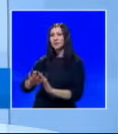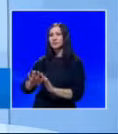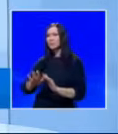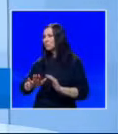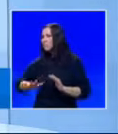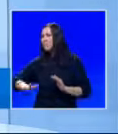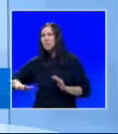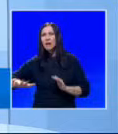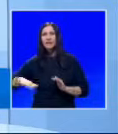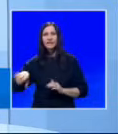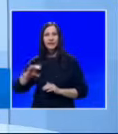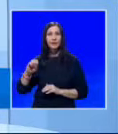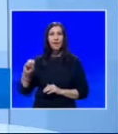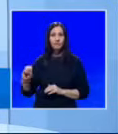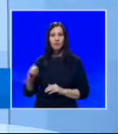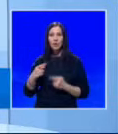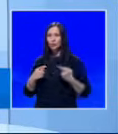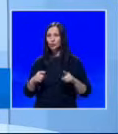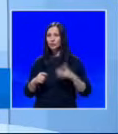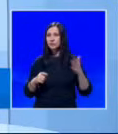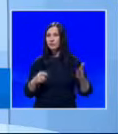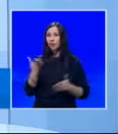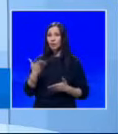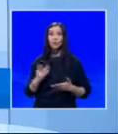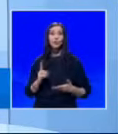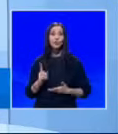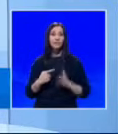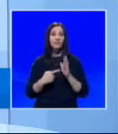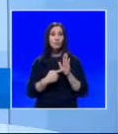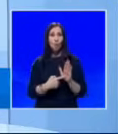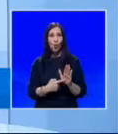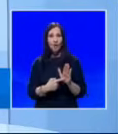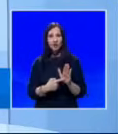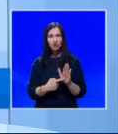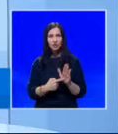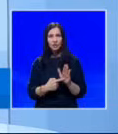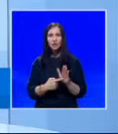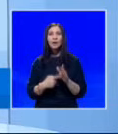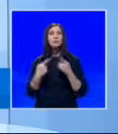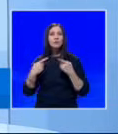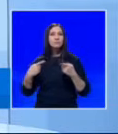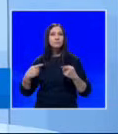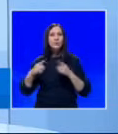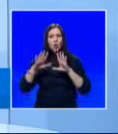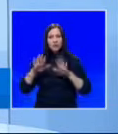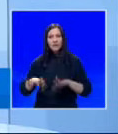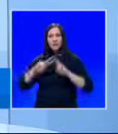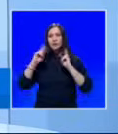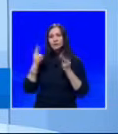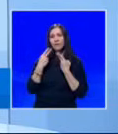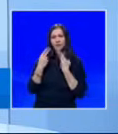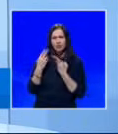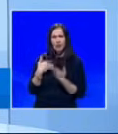периферията на Европа. От друга страна, на него му трябва да покаже и на останалия свят. Ето,